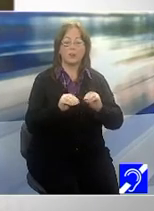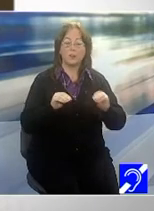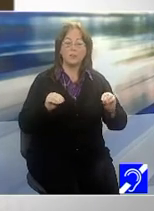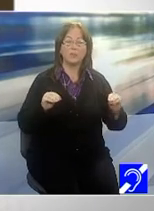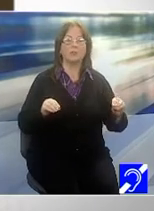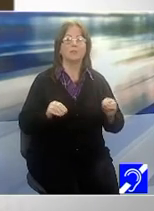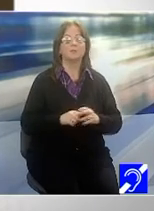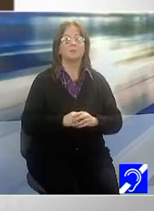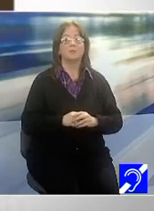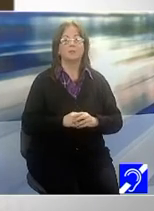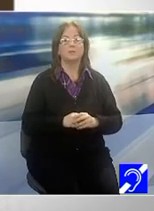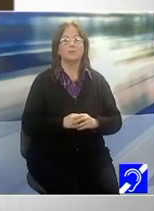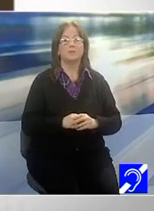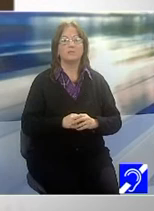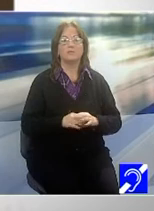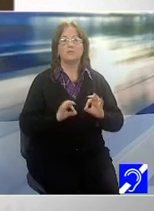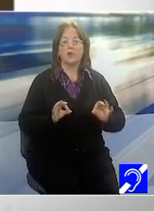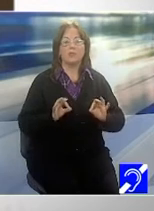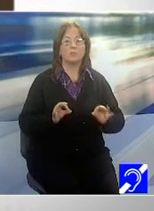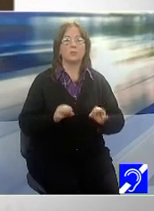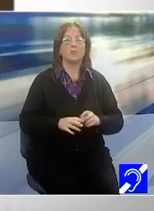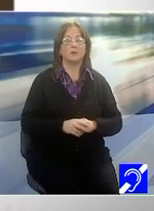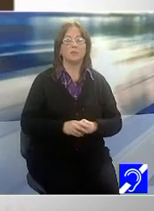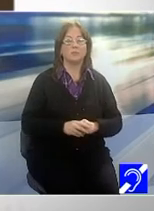Avem legături educaționale extraordinare.